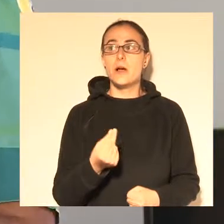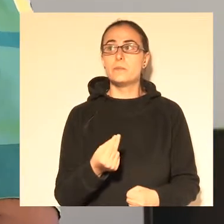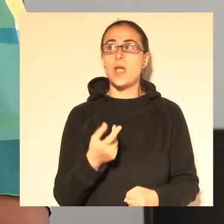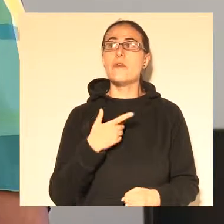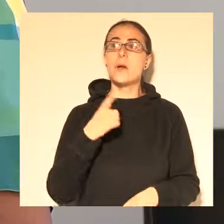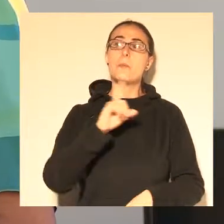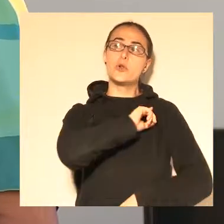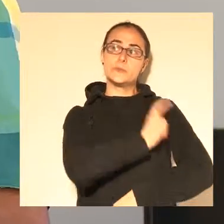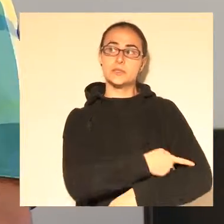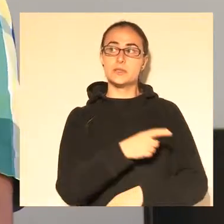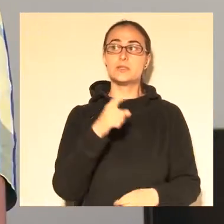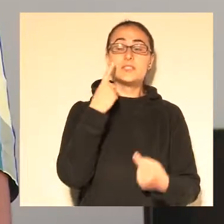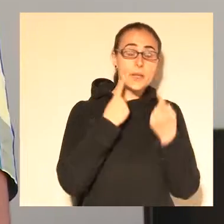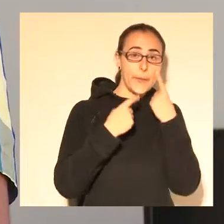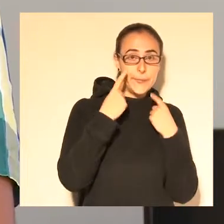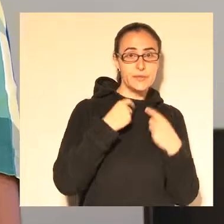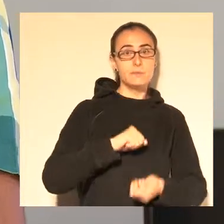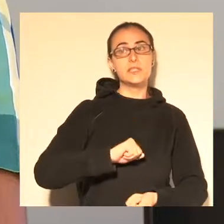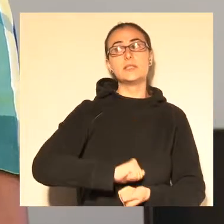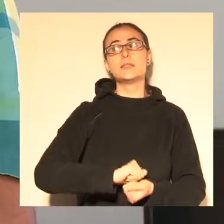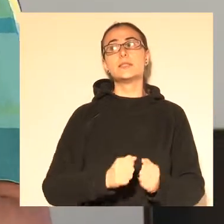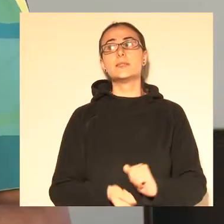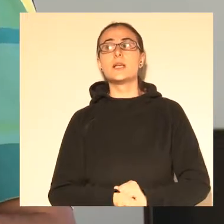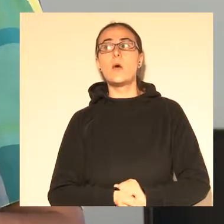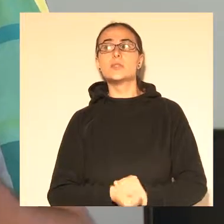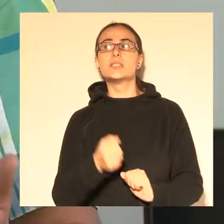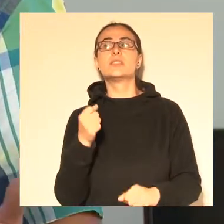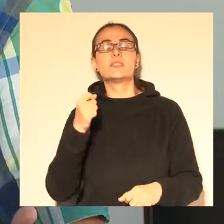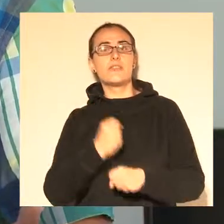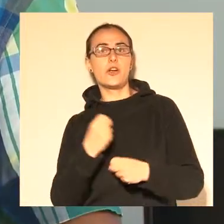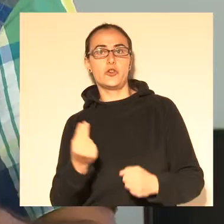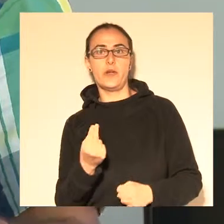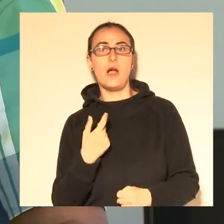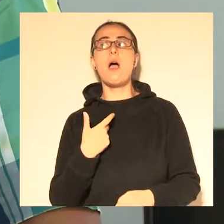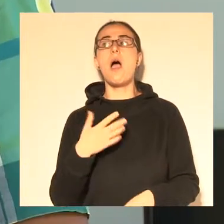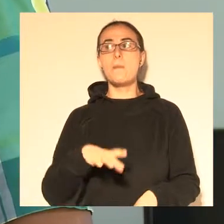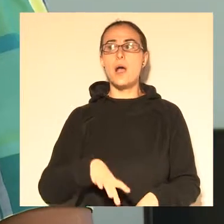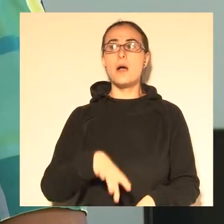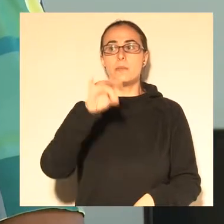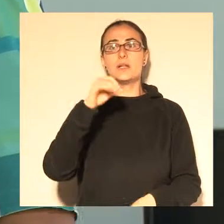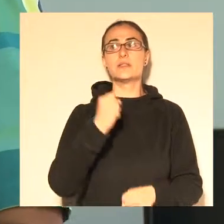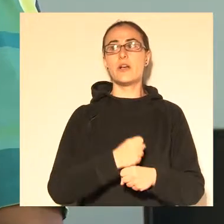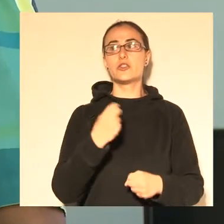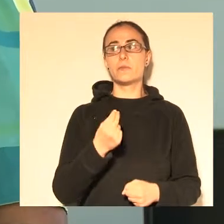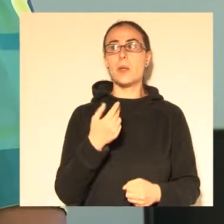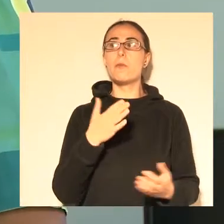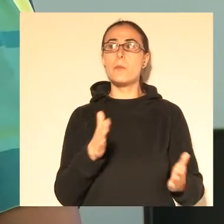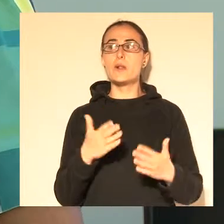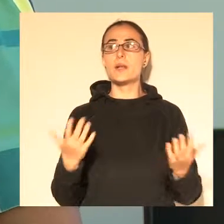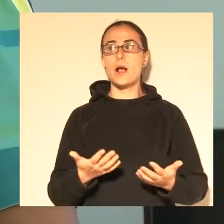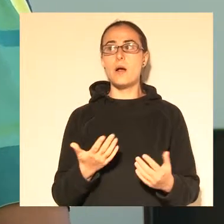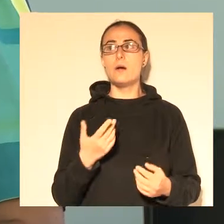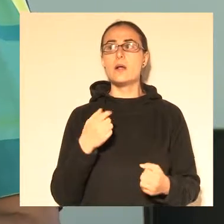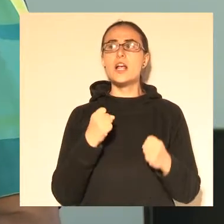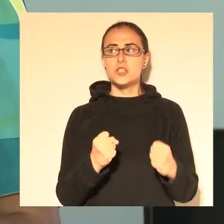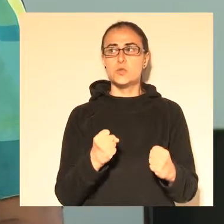aveam posibilitatea să mă plâng sau să fac ceva și am ales să fac ceva lucru care ne